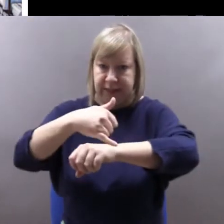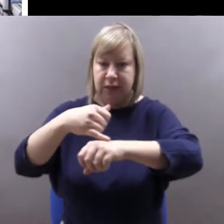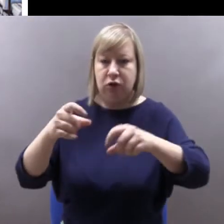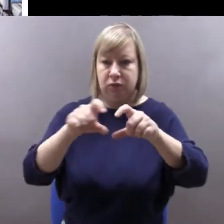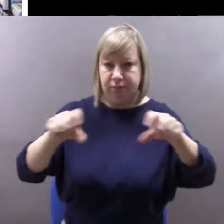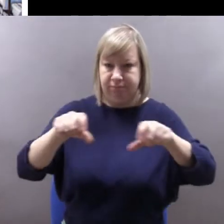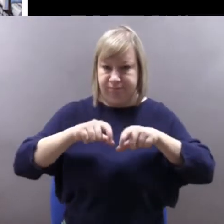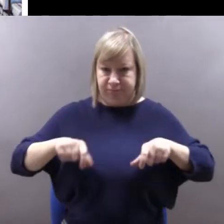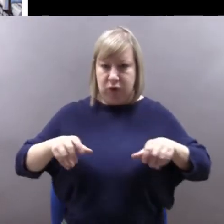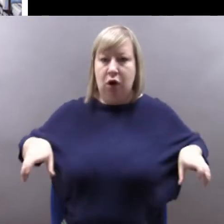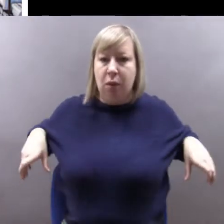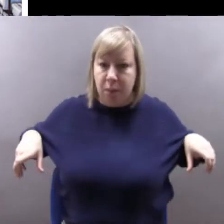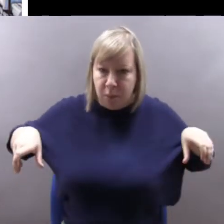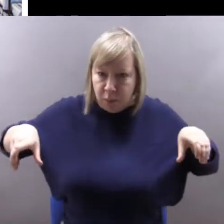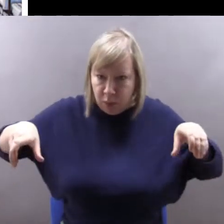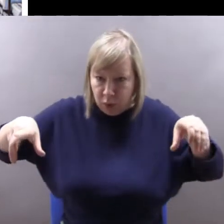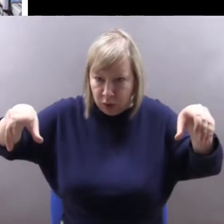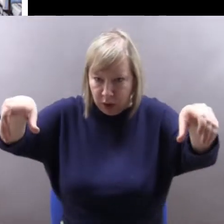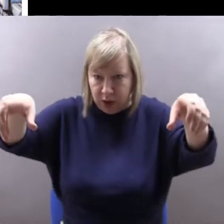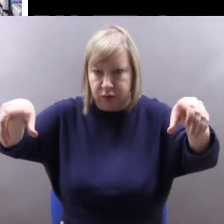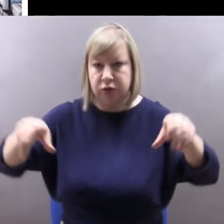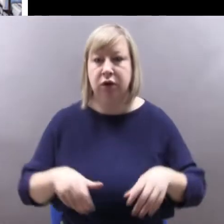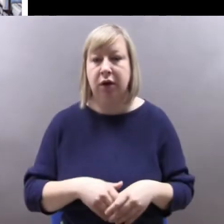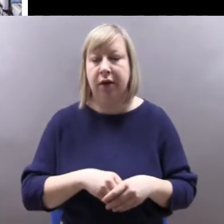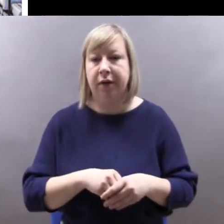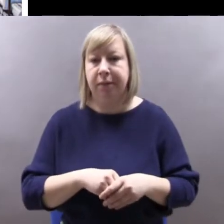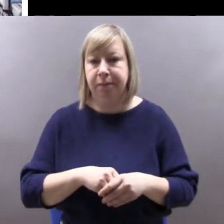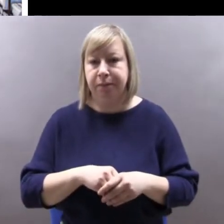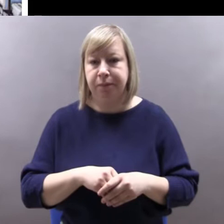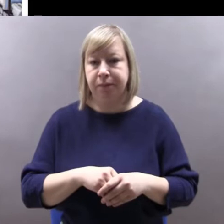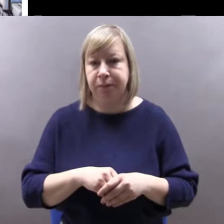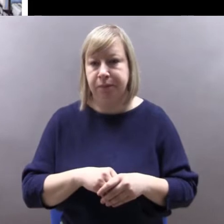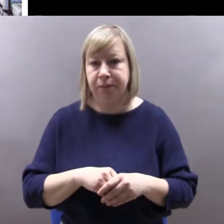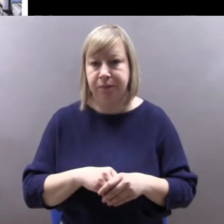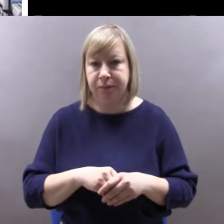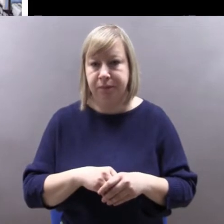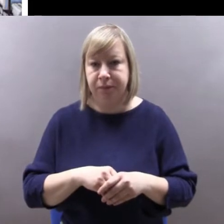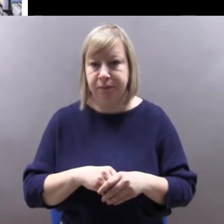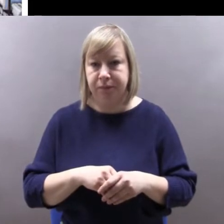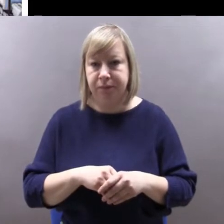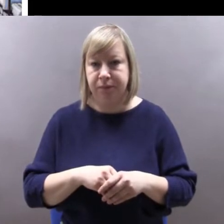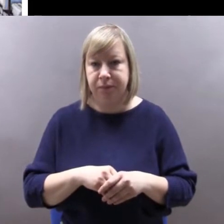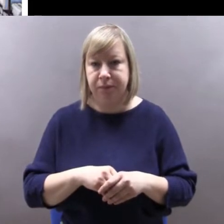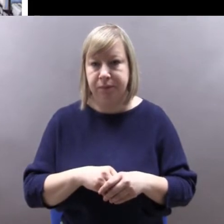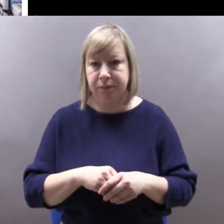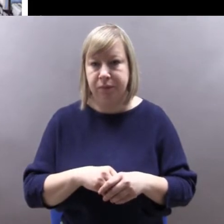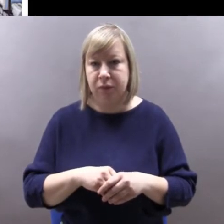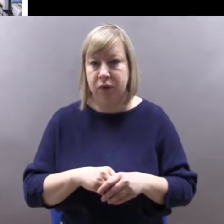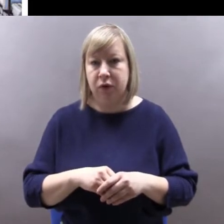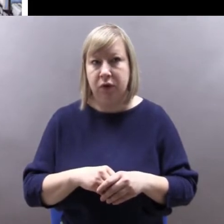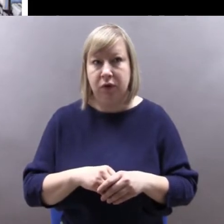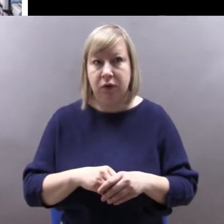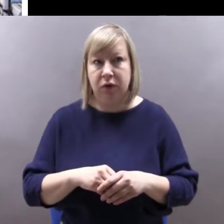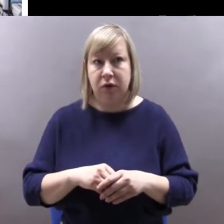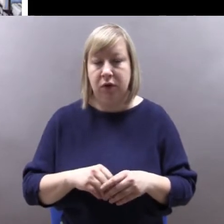zasady dobrej rampy są zachowane, 6 stopni kąt nachylenia. Natomiast są też w naszym